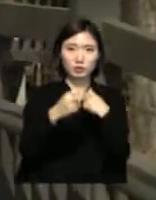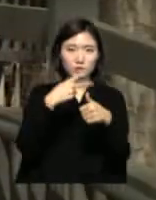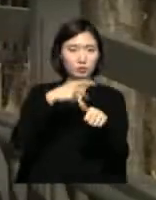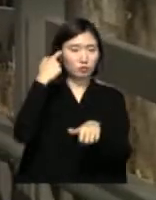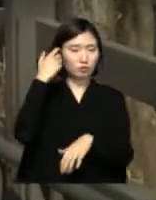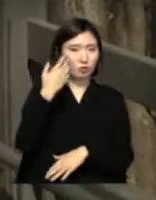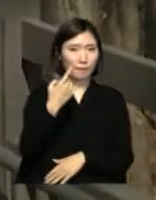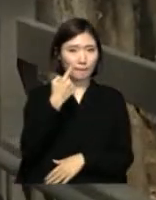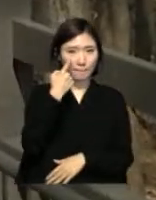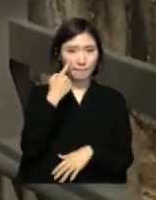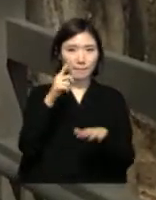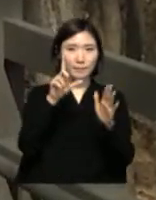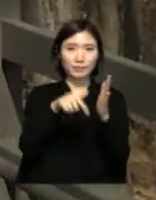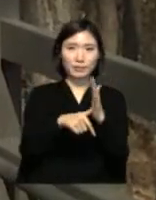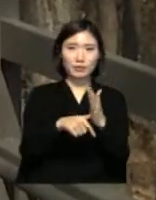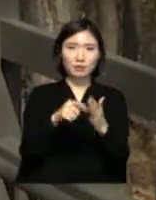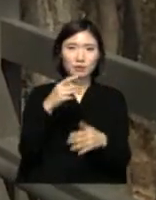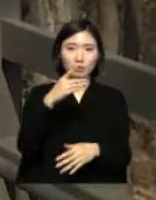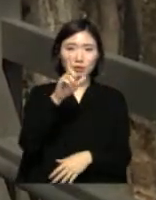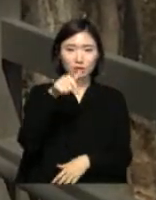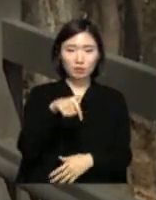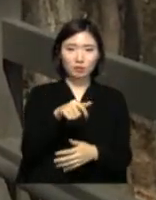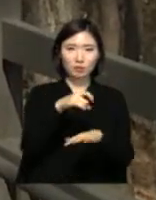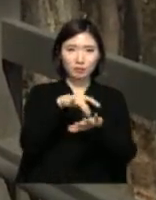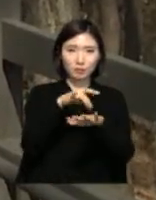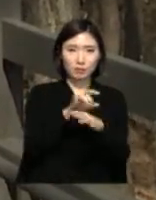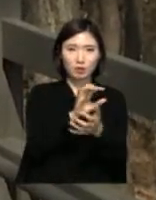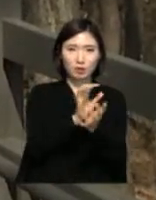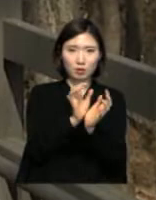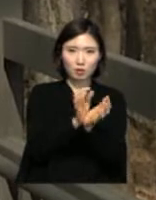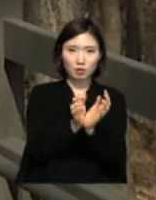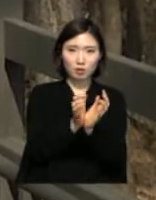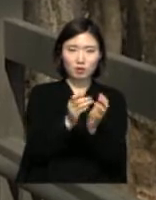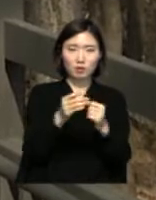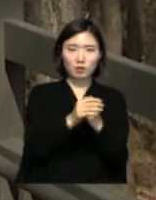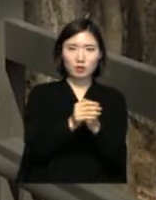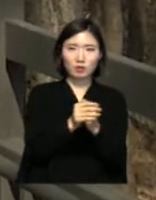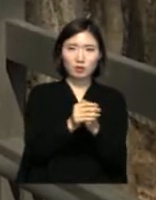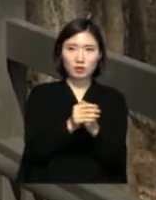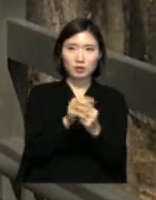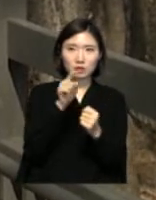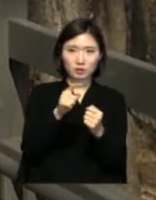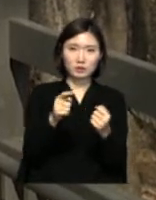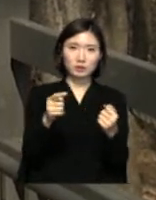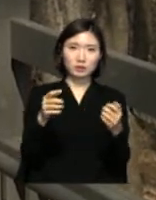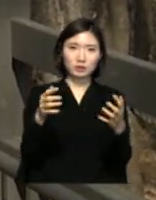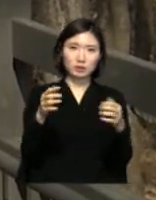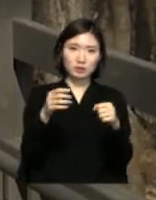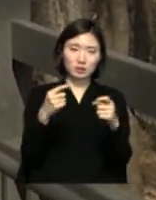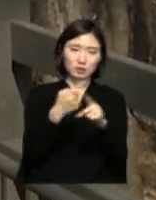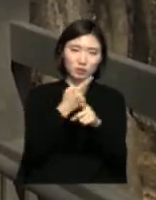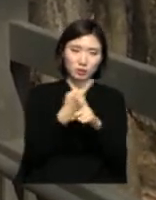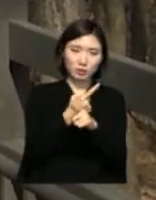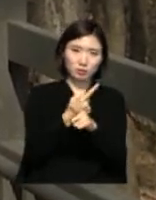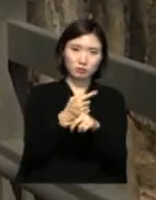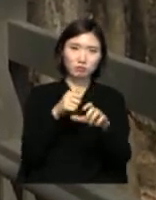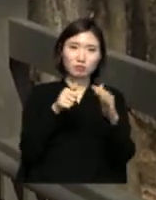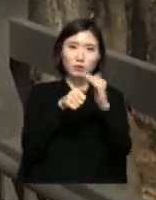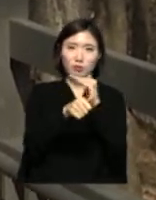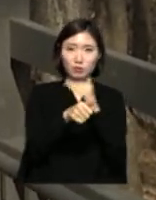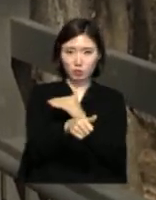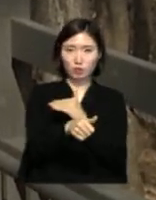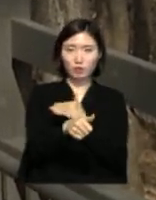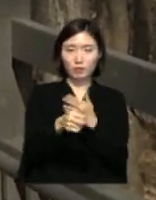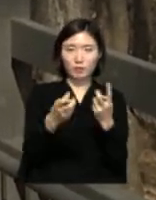물어봐 이 시간엔 턱관절 장애가 부정교합을 동반한 경우 이를 치료하는 대표적인 수술법인